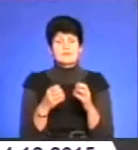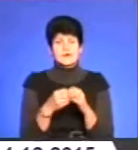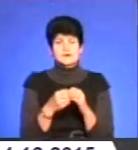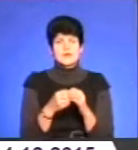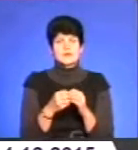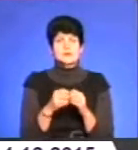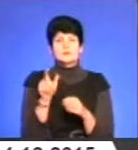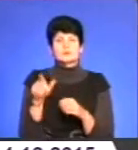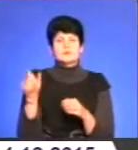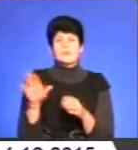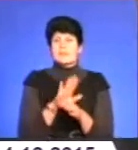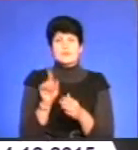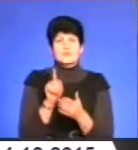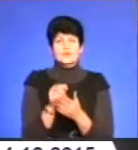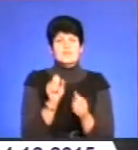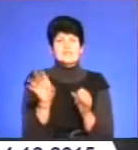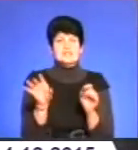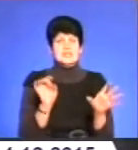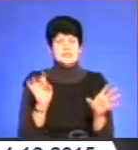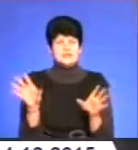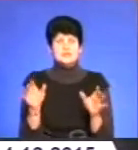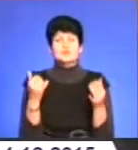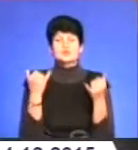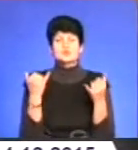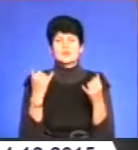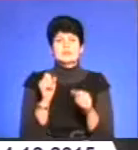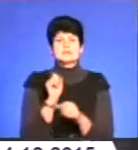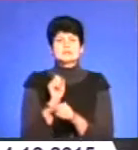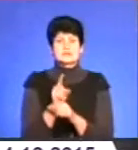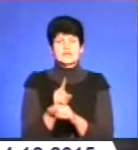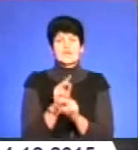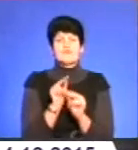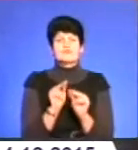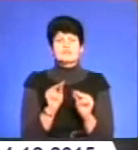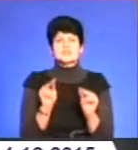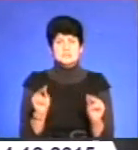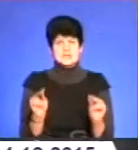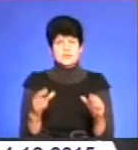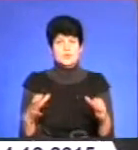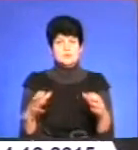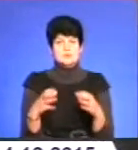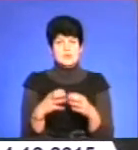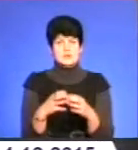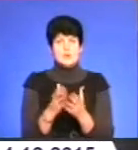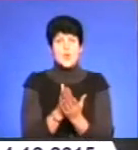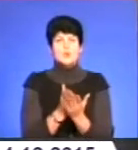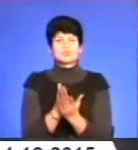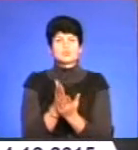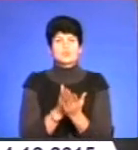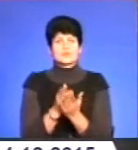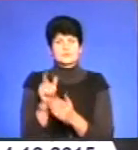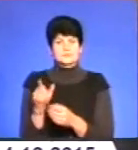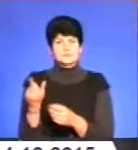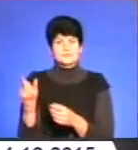суспільство не повинно їх відкидати. І сьогодні завдання вчительського складу, обслуговуючого